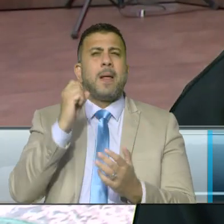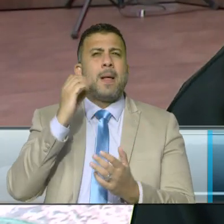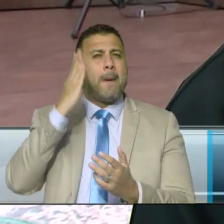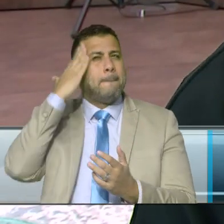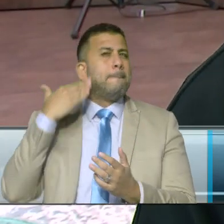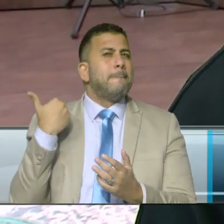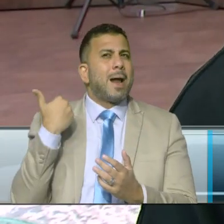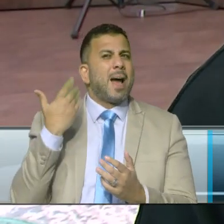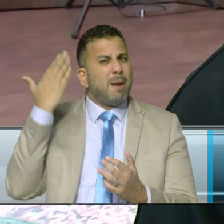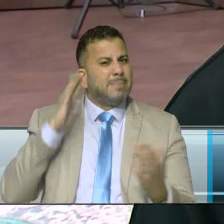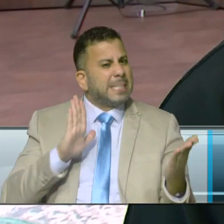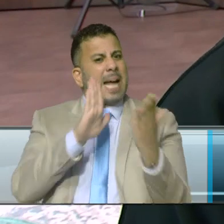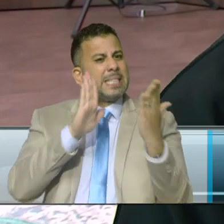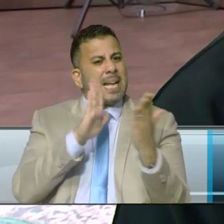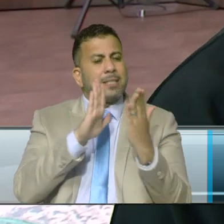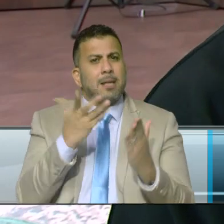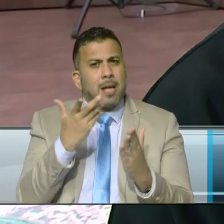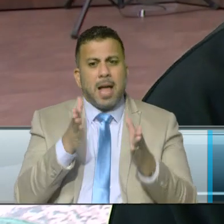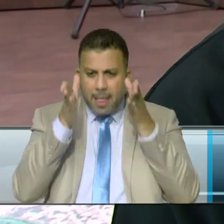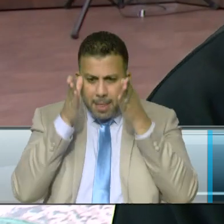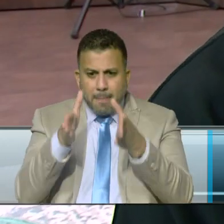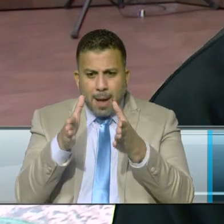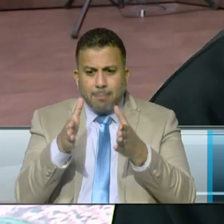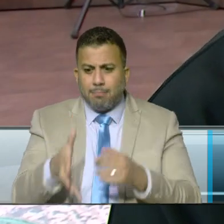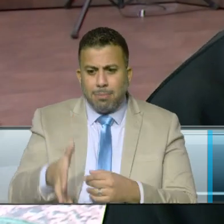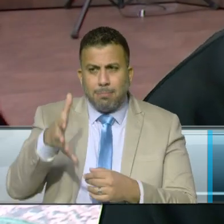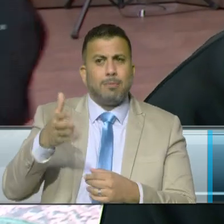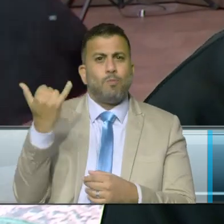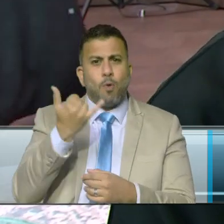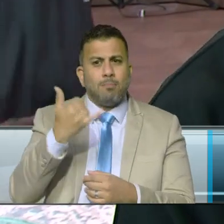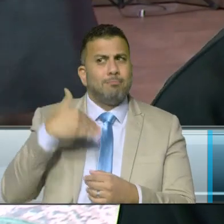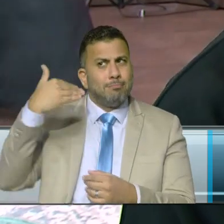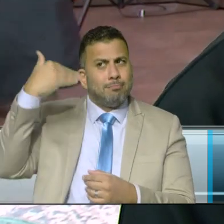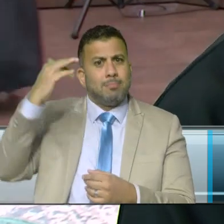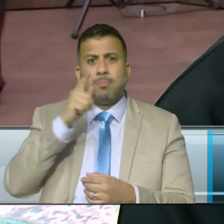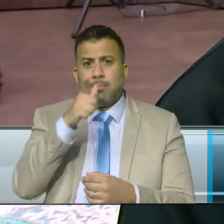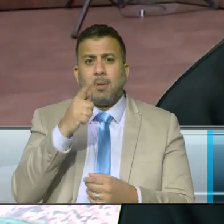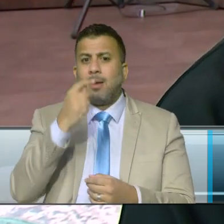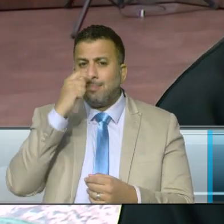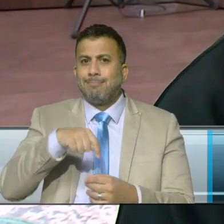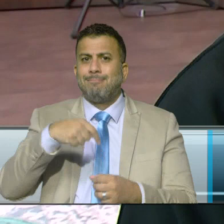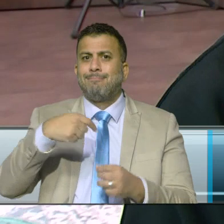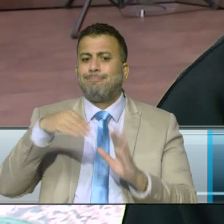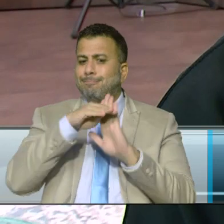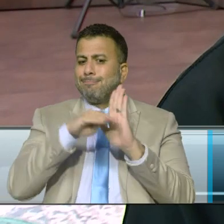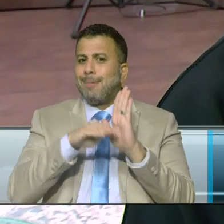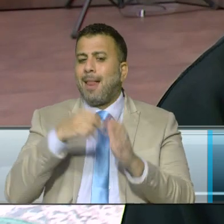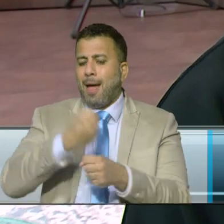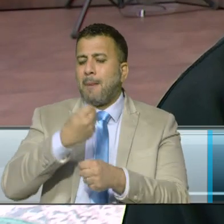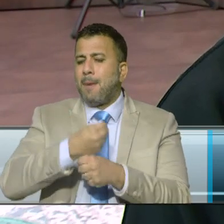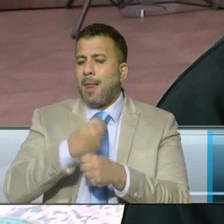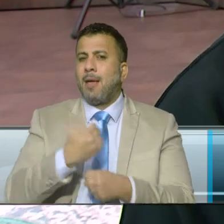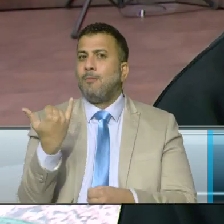الإماراتية من ناحية الاهتمام بالطفل والأجيال القادمة، وفي نفس الوقت الالتزام بالعمل. مهم